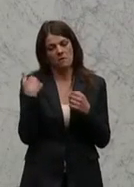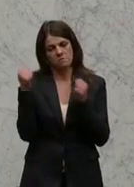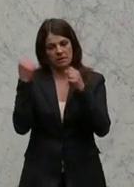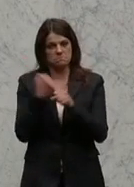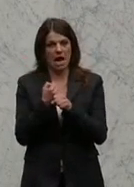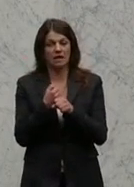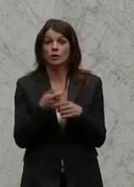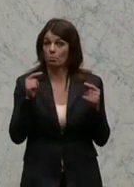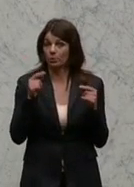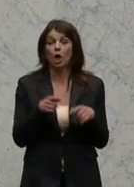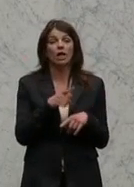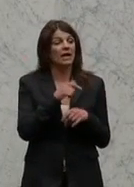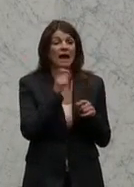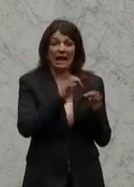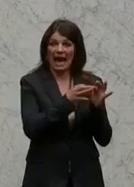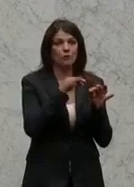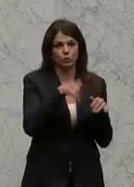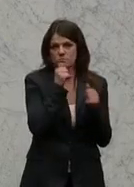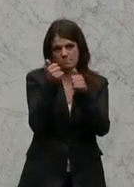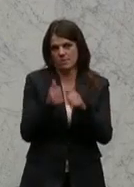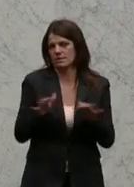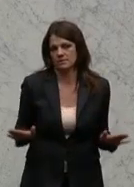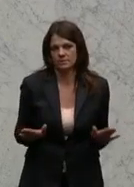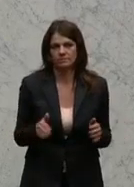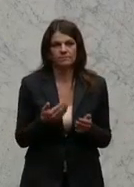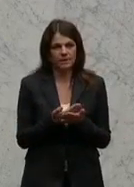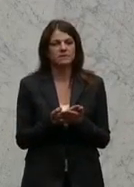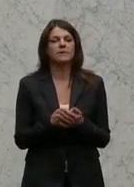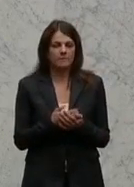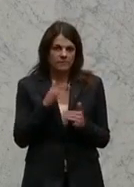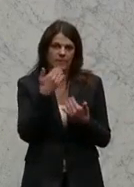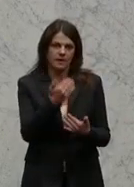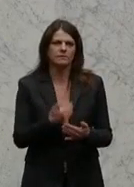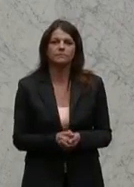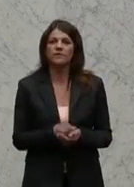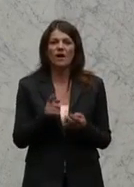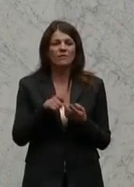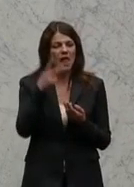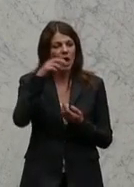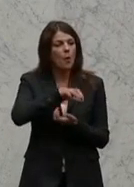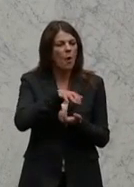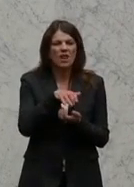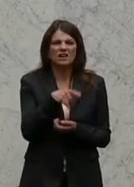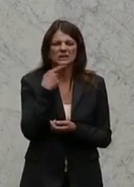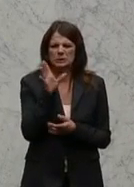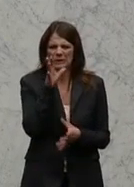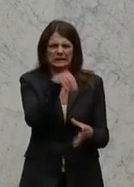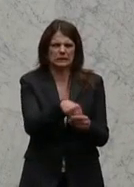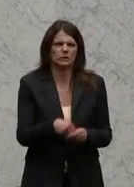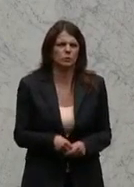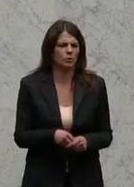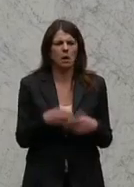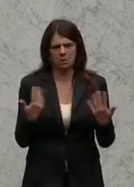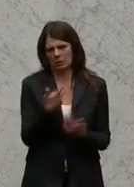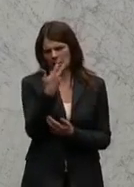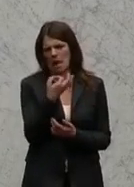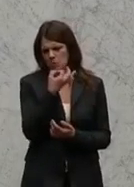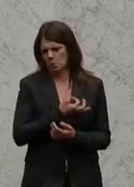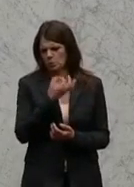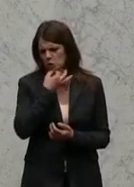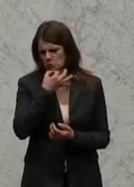Insolvenz von Kärnten abgewendet worden. Und auch wenn Kogler meint, es gehört nicht dazu, er hat immerhin 3 Minuten darüber gesprochen.